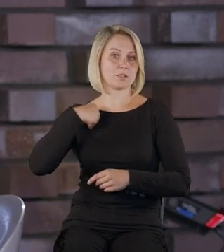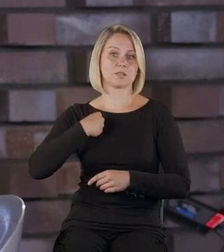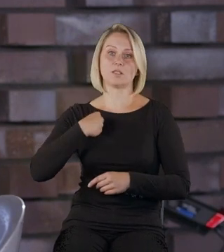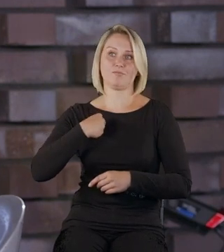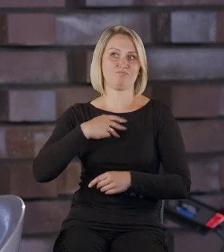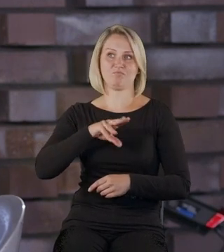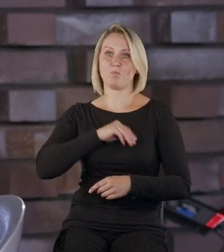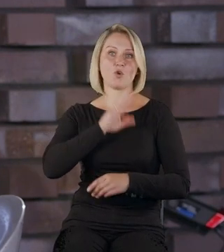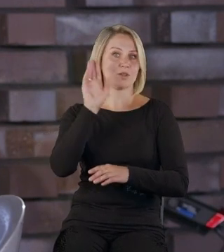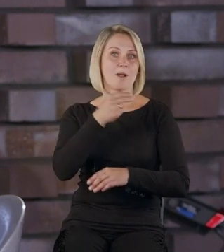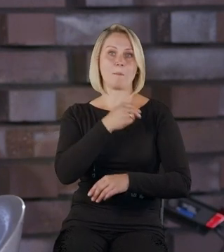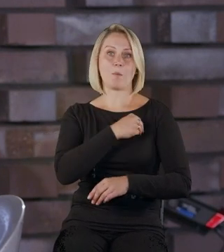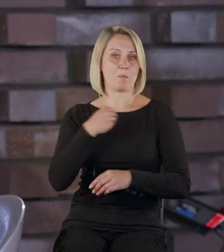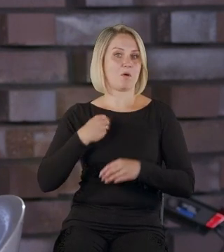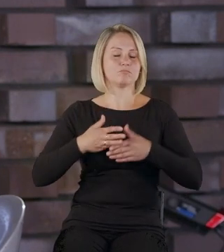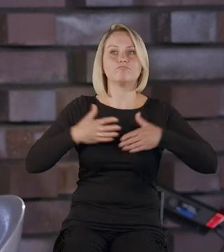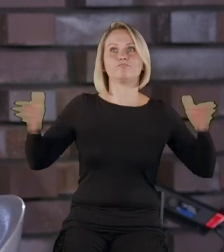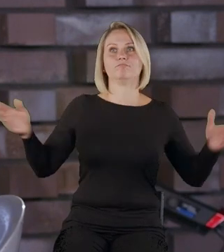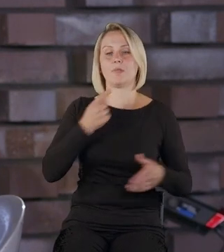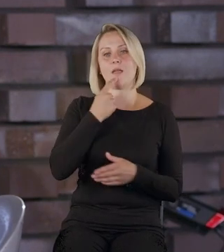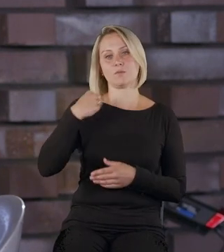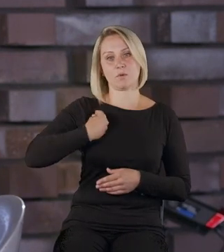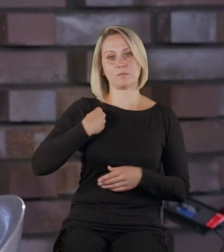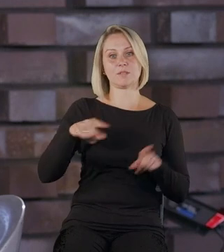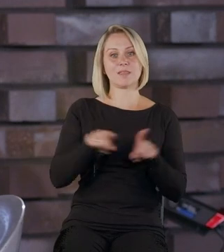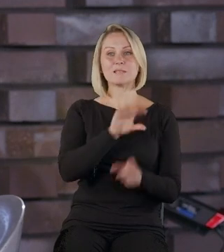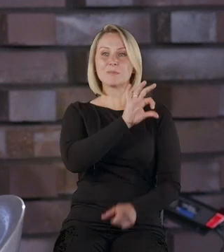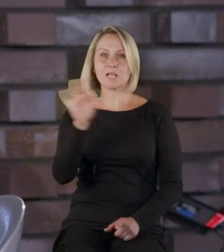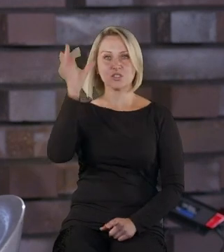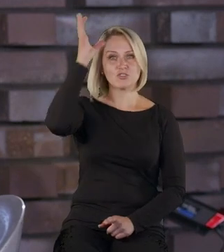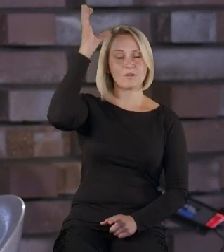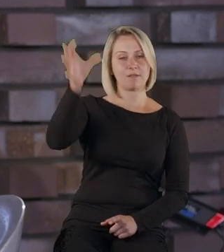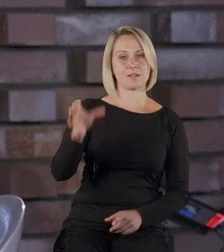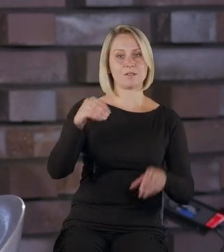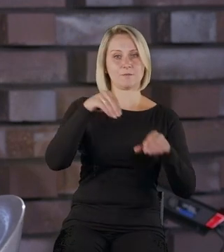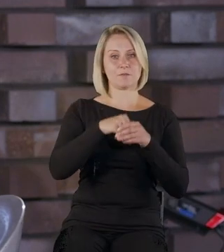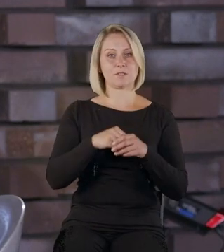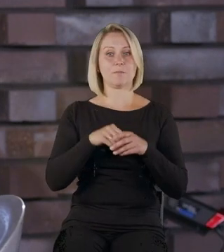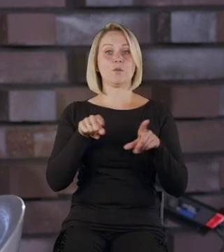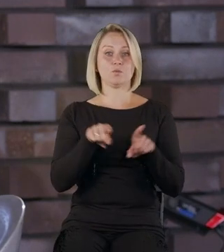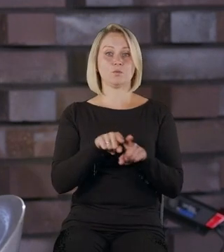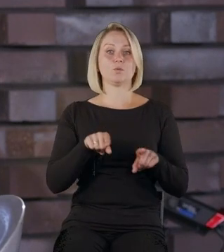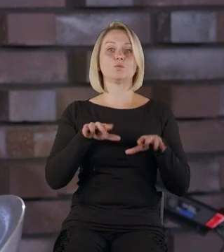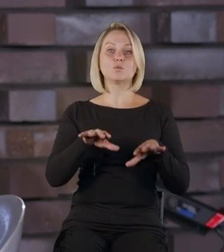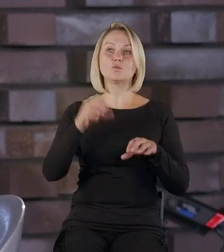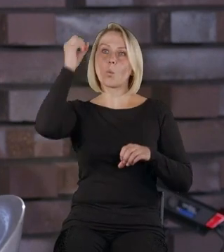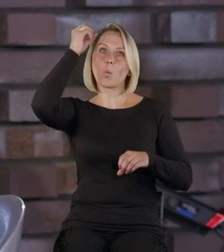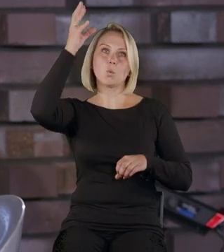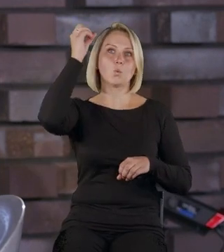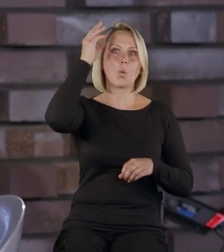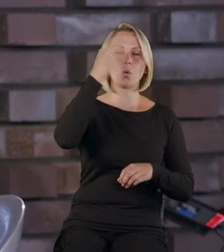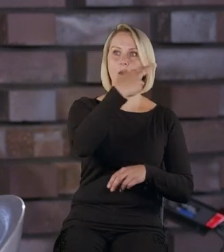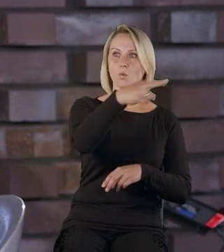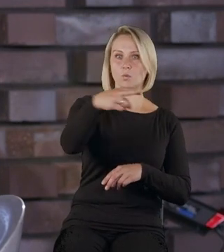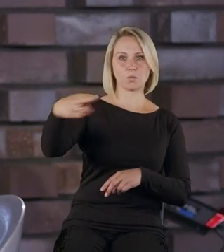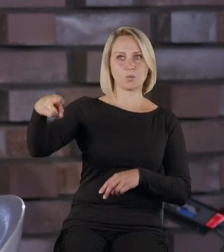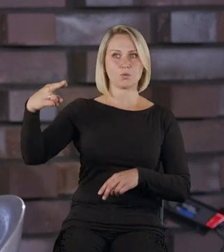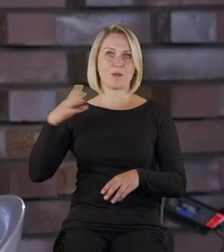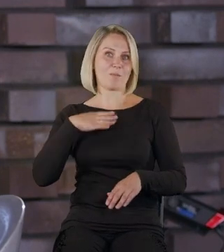to na pewno. Pozwolą na zdobycie specjalistycznej wiedzy. Poza tym są to studia, które odbywają się w wielokulturowym środowisku, także można